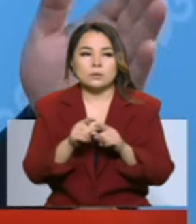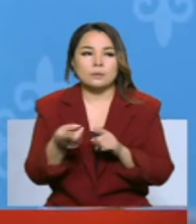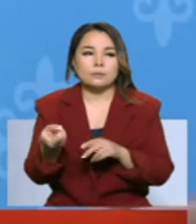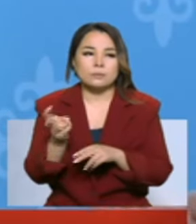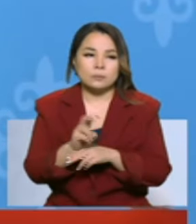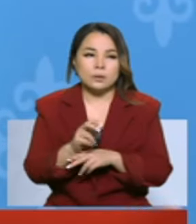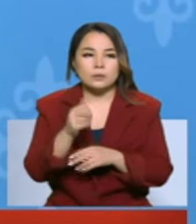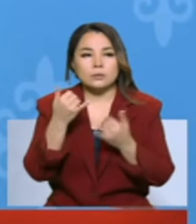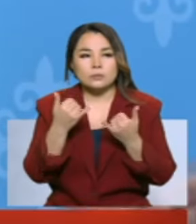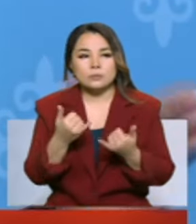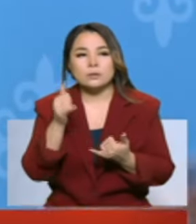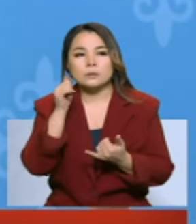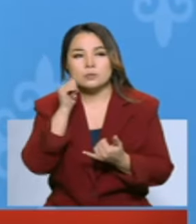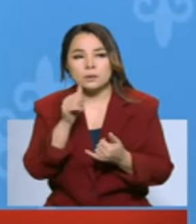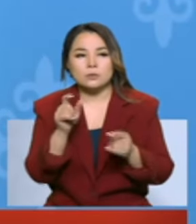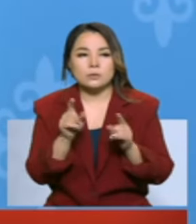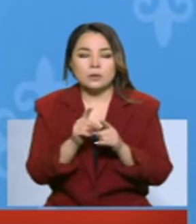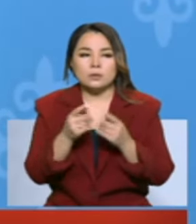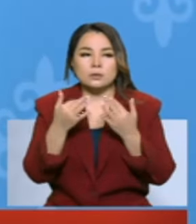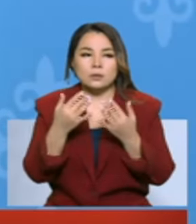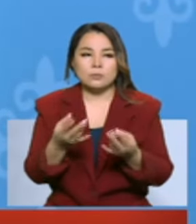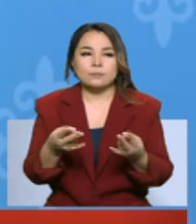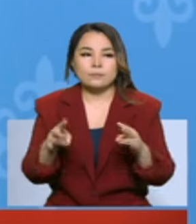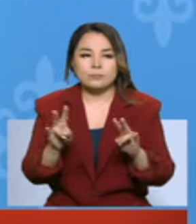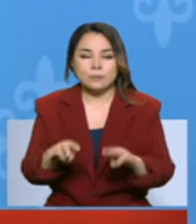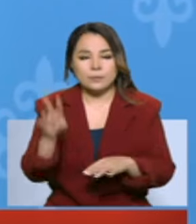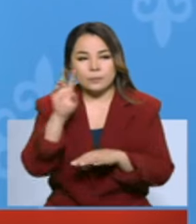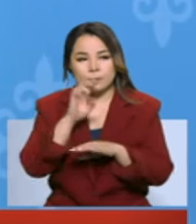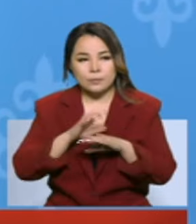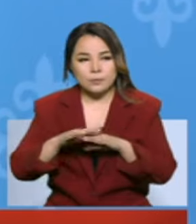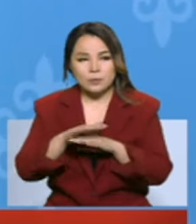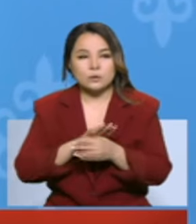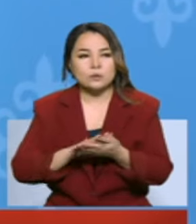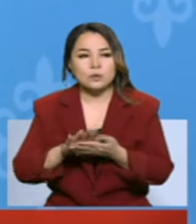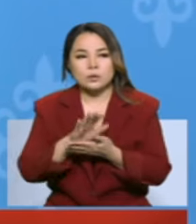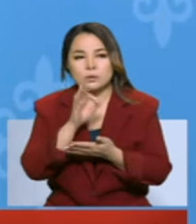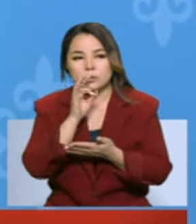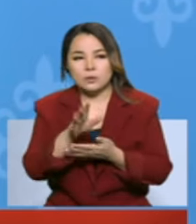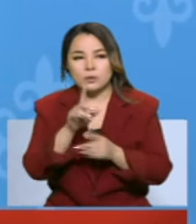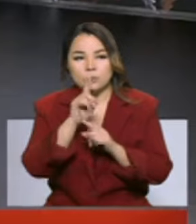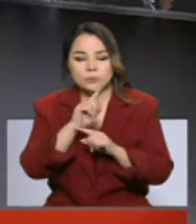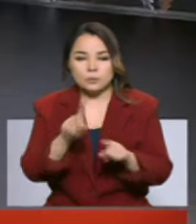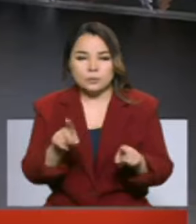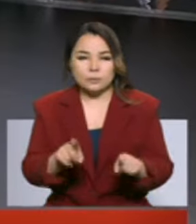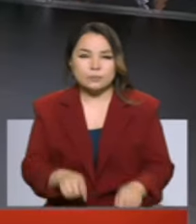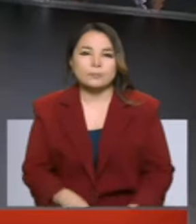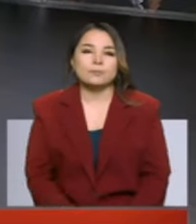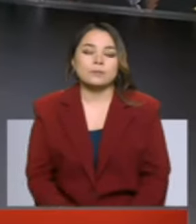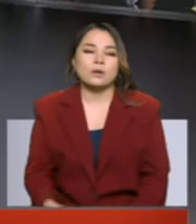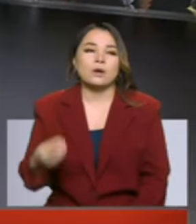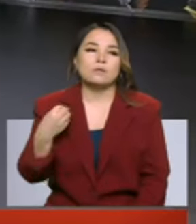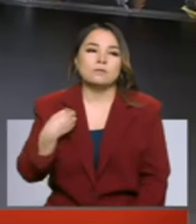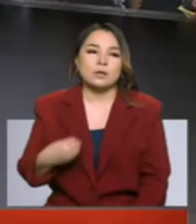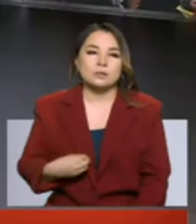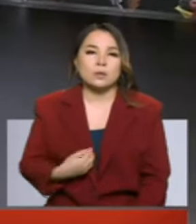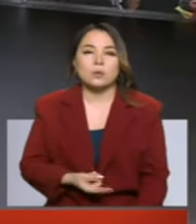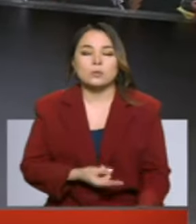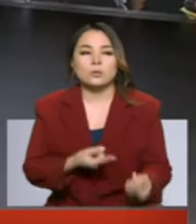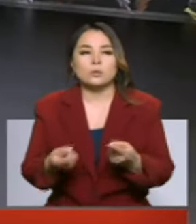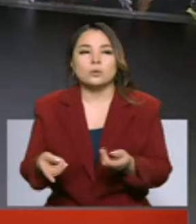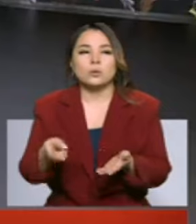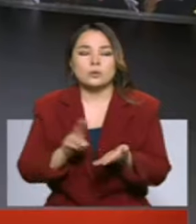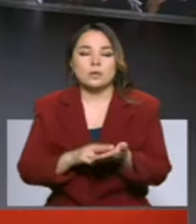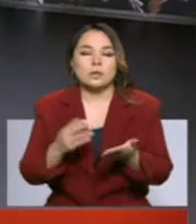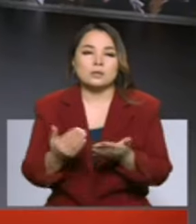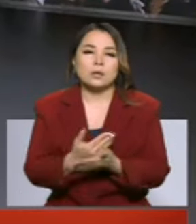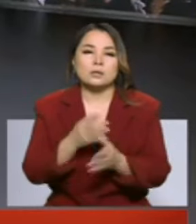кіргіздіңіздер ме, ертең кіргізесіздер ме деп талап етпеңіздер. Мемлекет ондайды ешқашан кешірмейді. Францияда көші-қон туралы жаңа